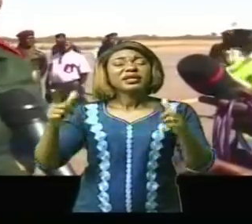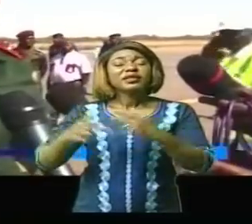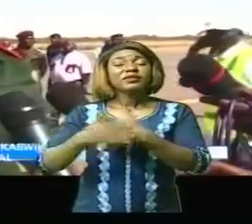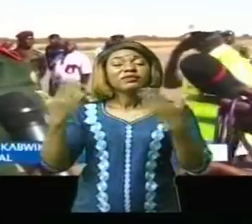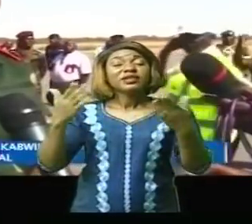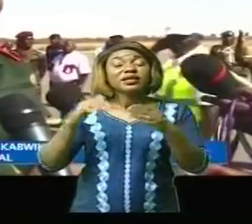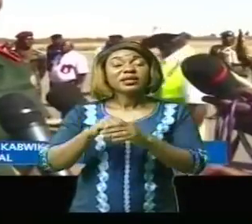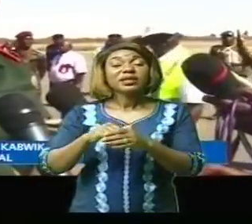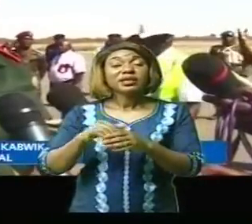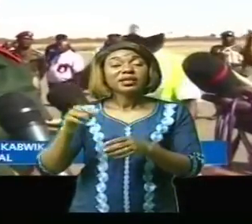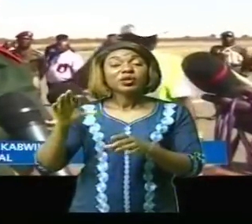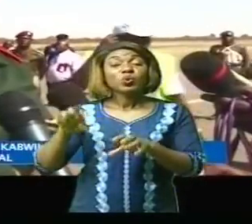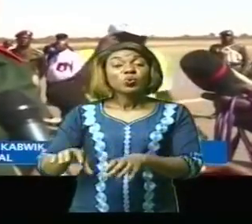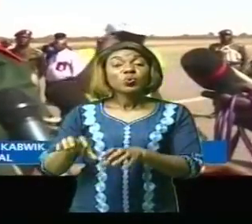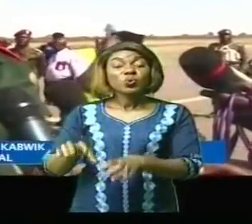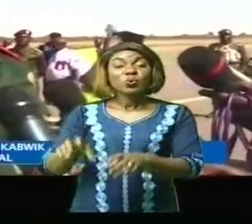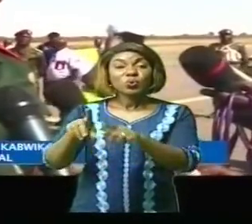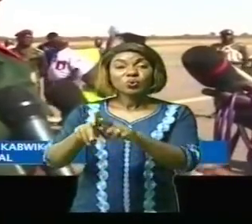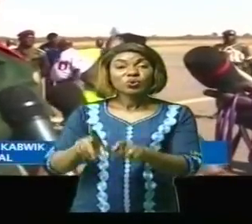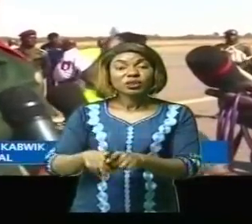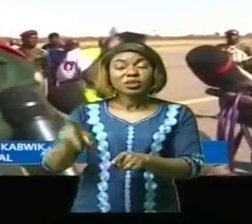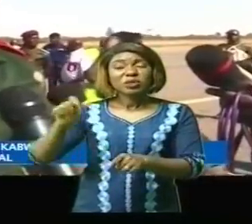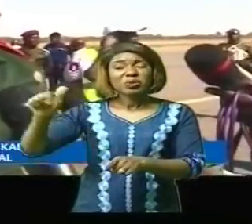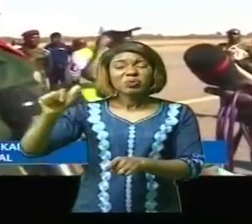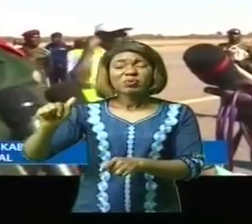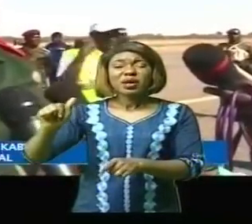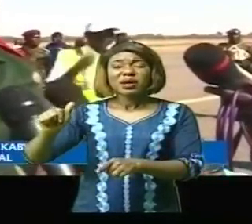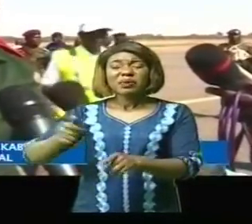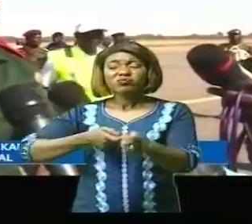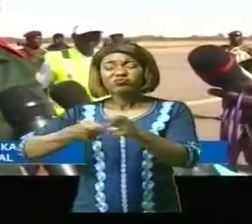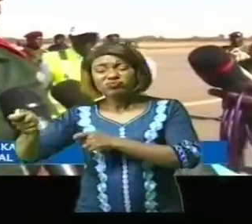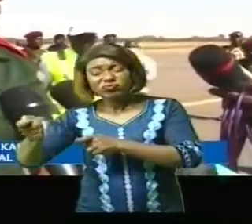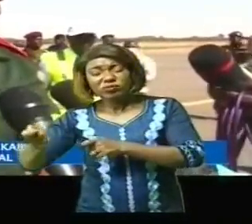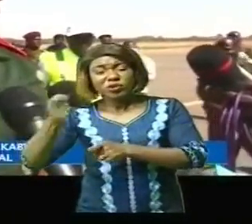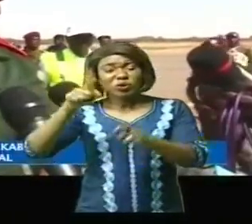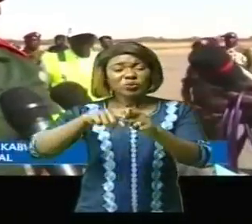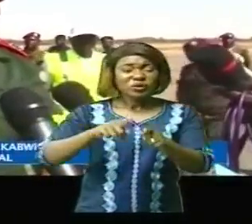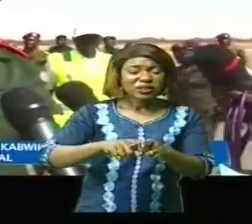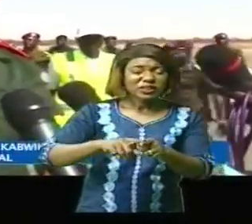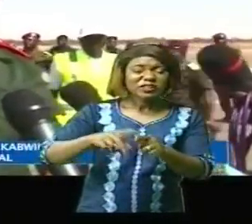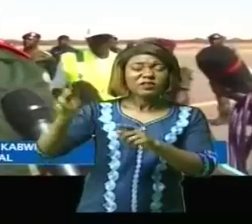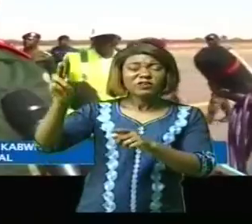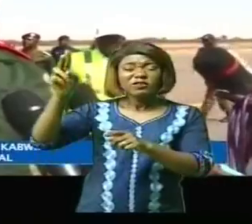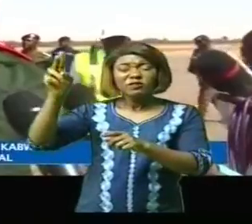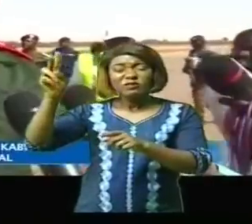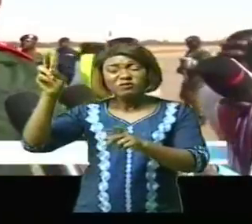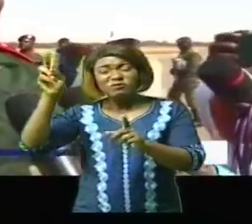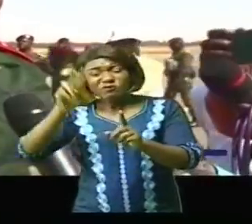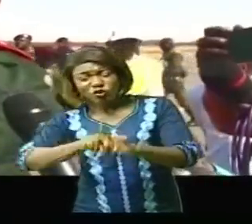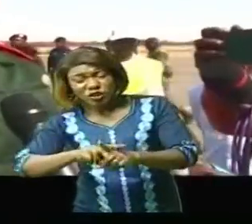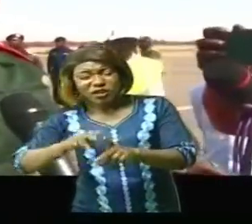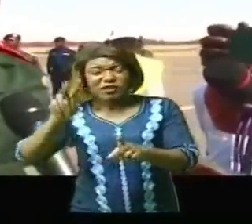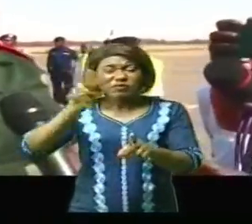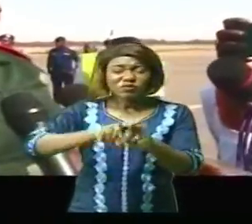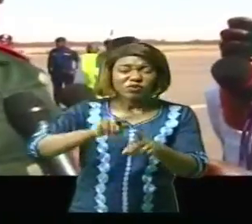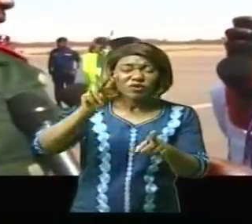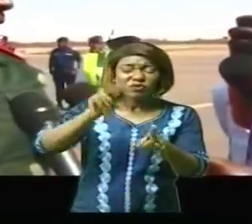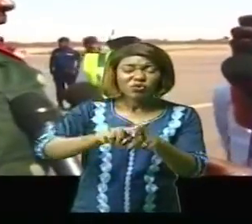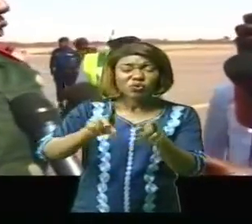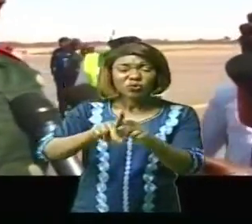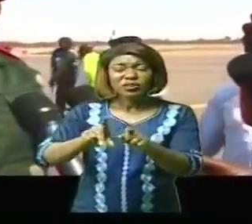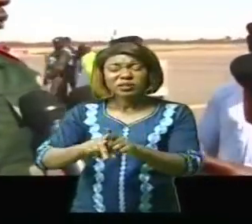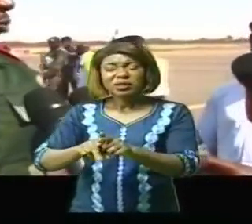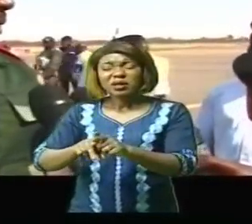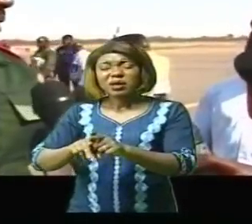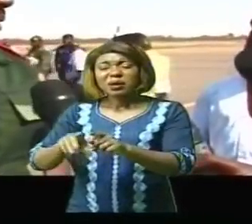jeunes gens s'adonnaient à la criminalité, à la violence, et au point qu'ils mettaient à mal l'autorité de